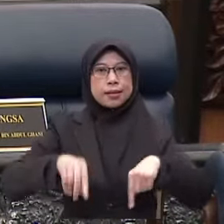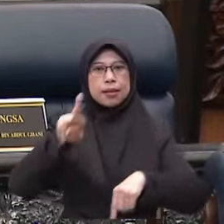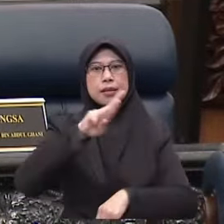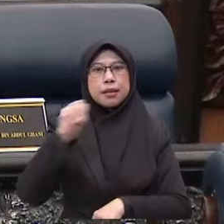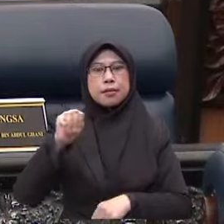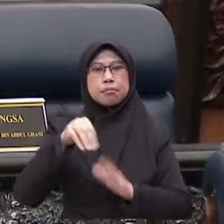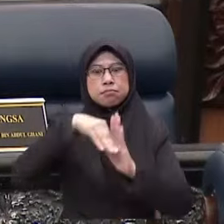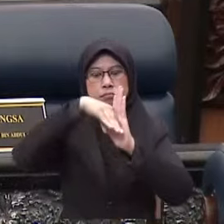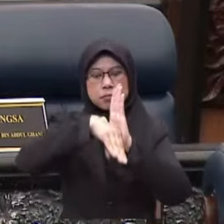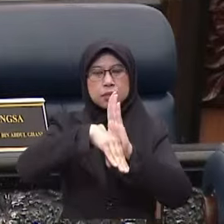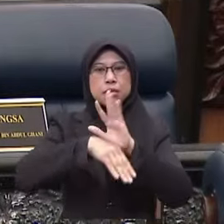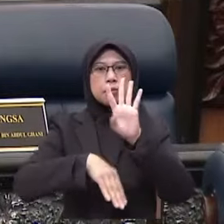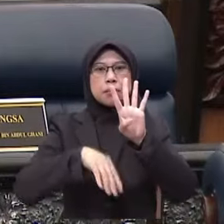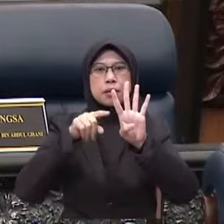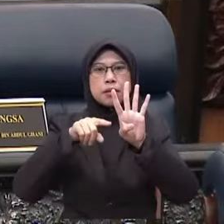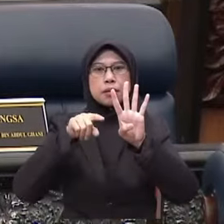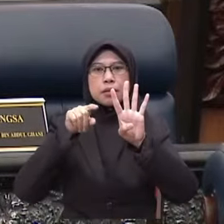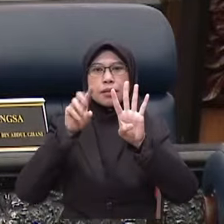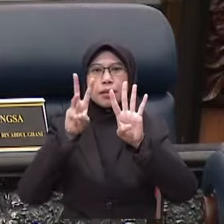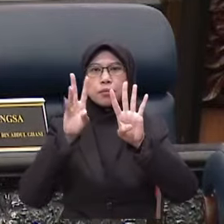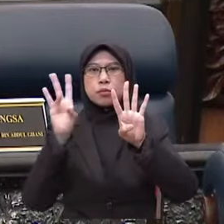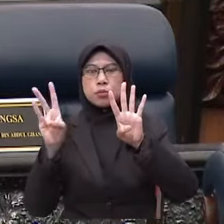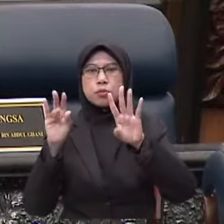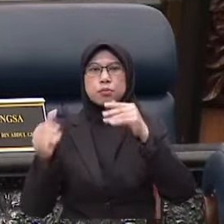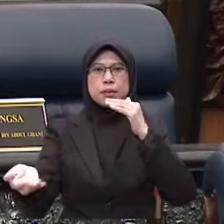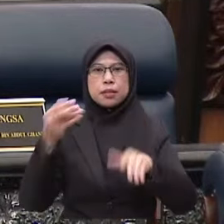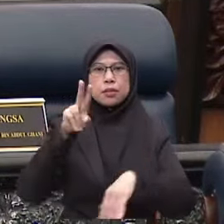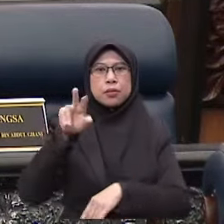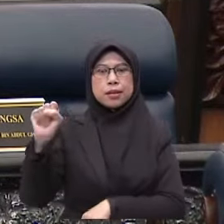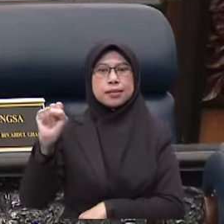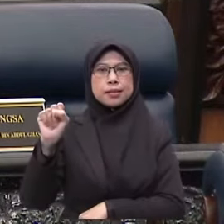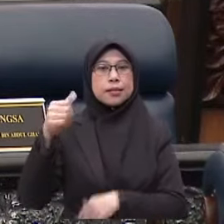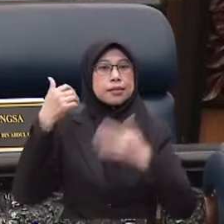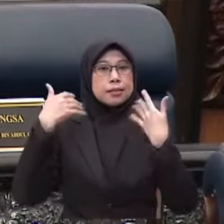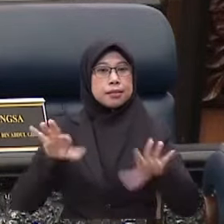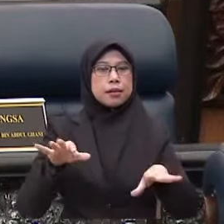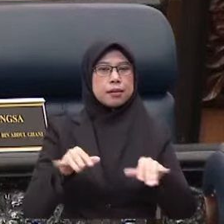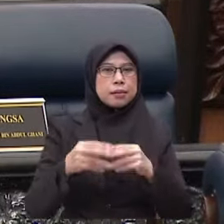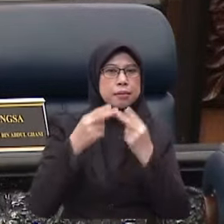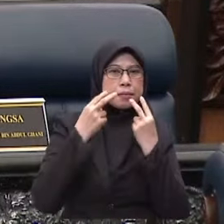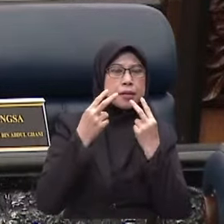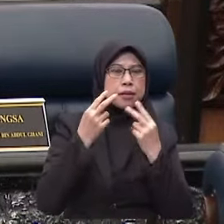kembali menyus67 berbandah